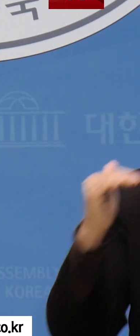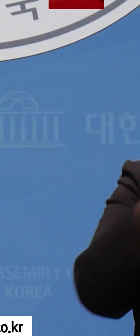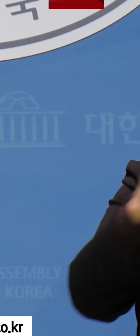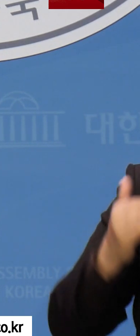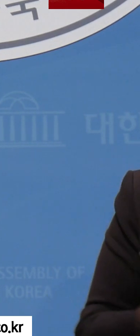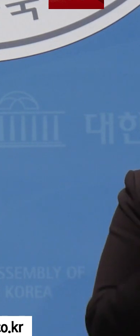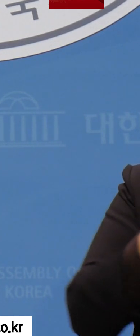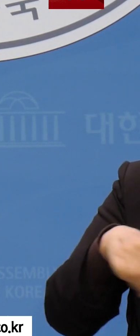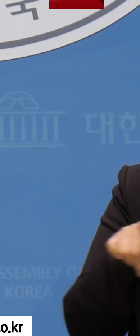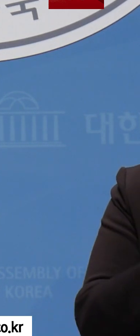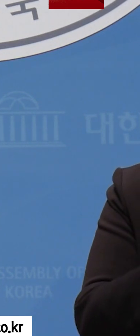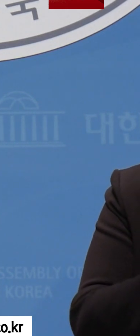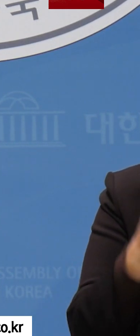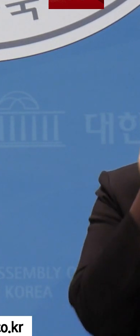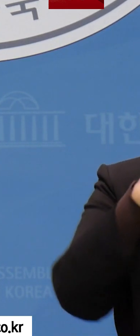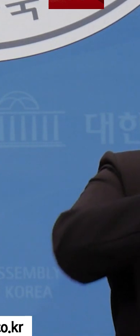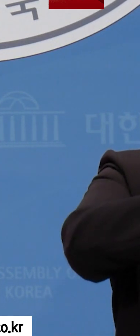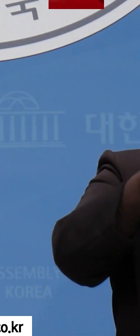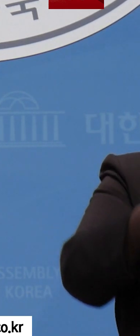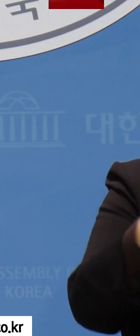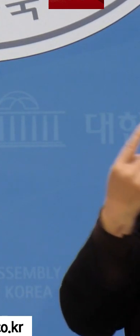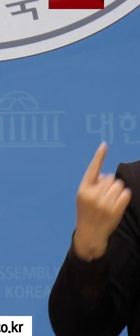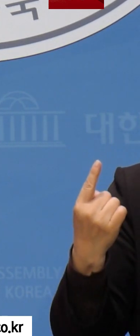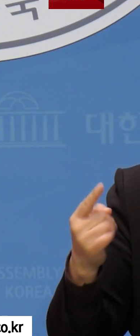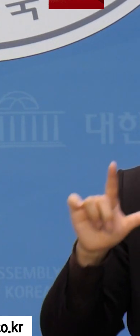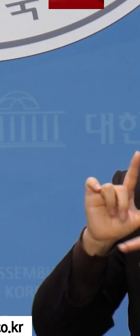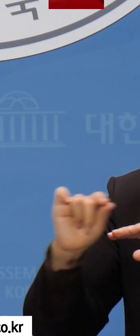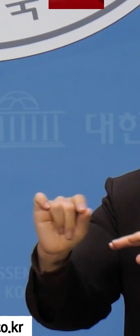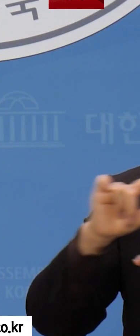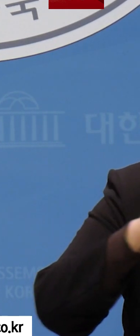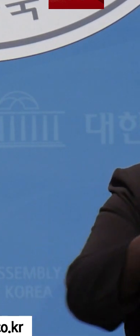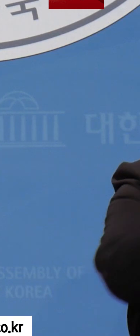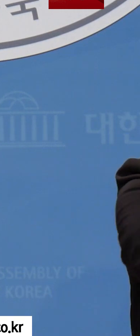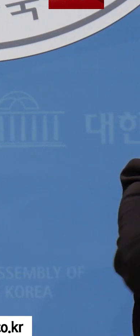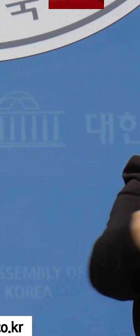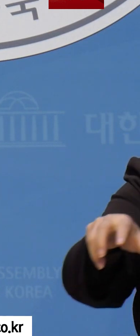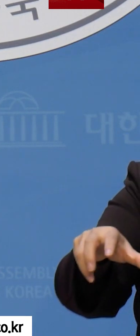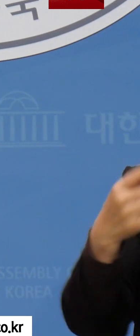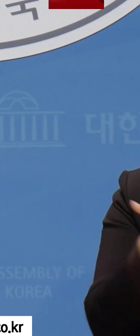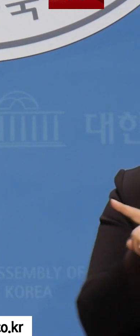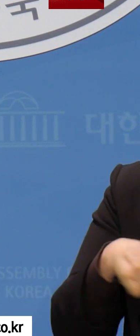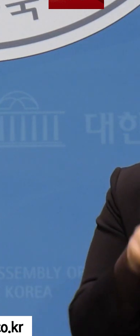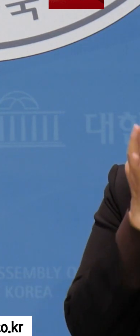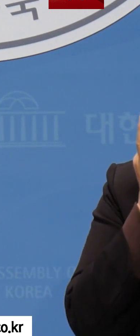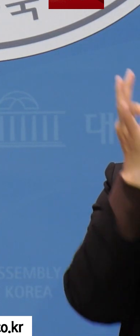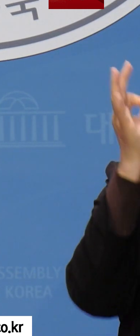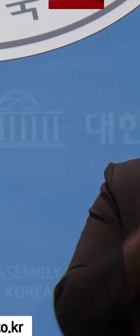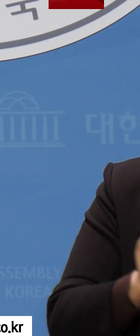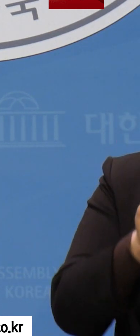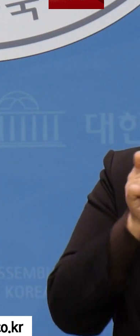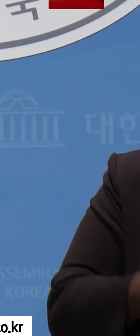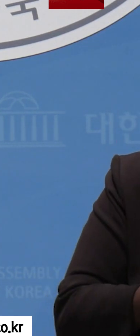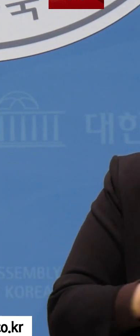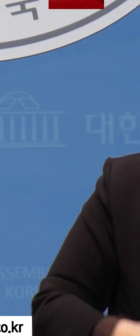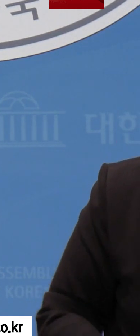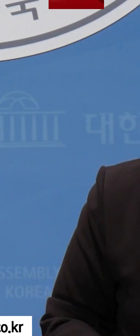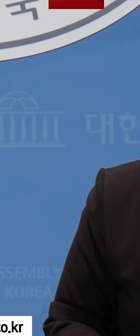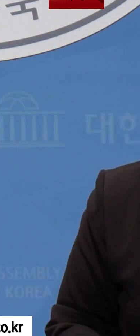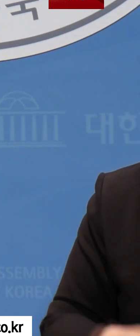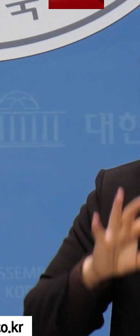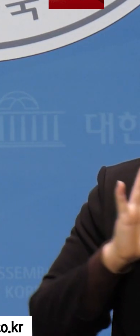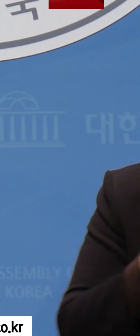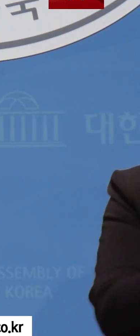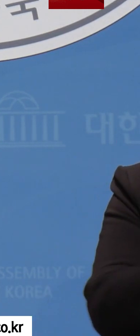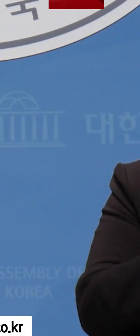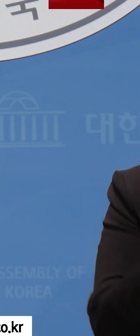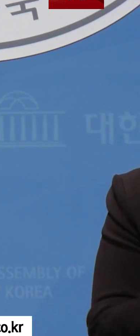지역 개발에는 수도권보다 비수도권 지역의 개선 노력이 더욱 시급하며 지속 가능한